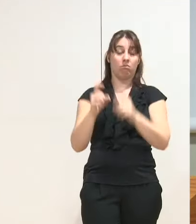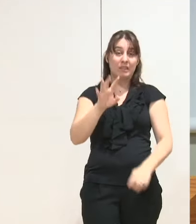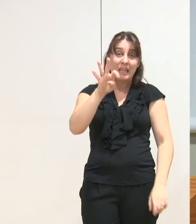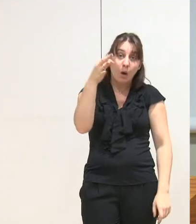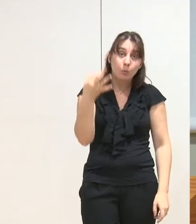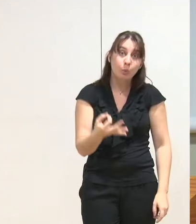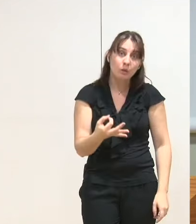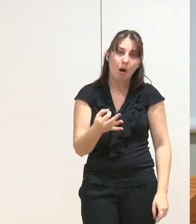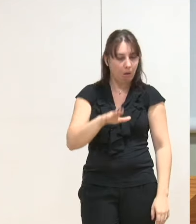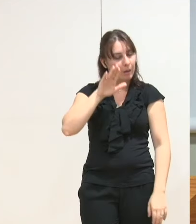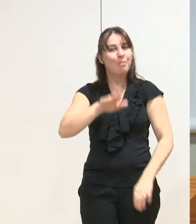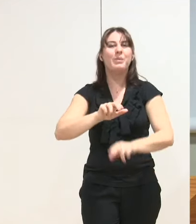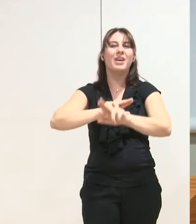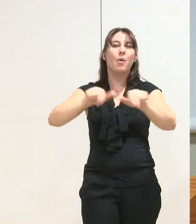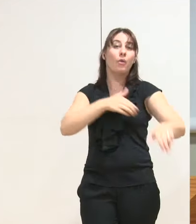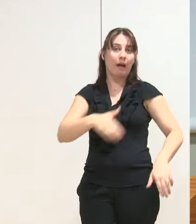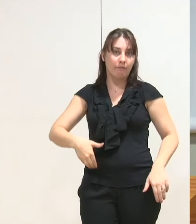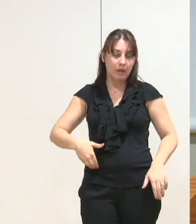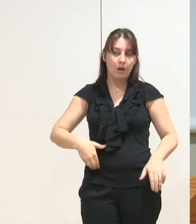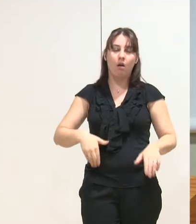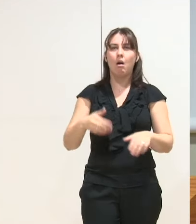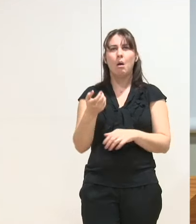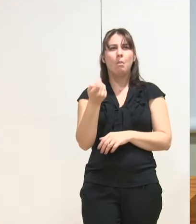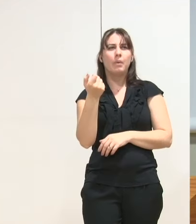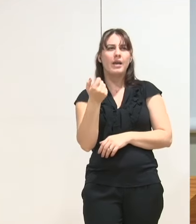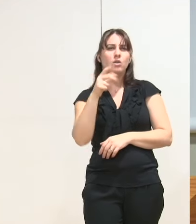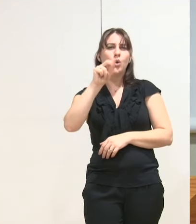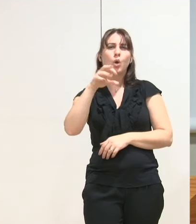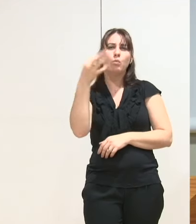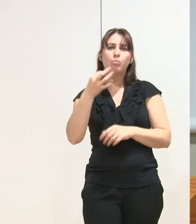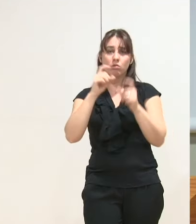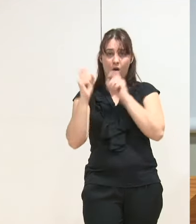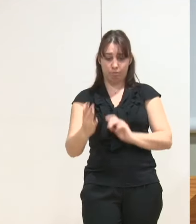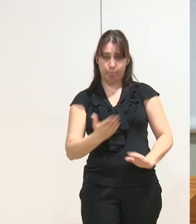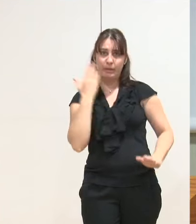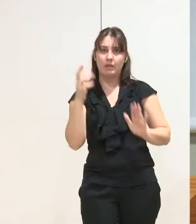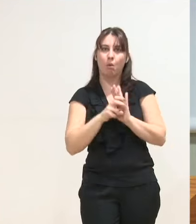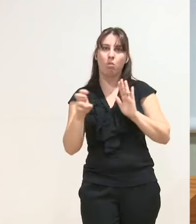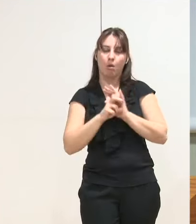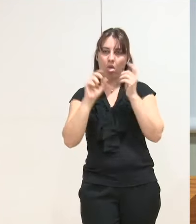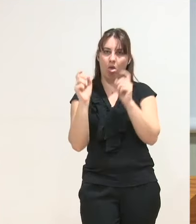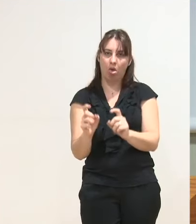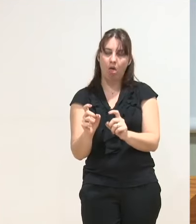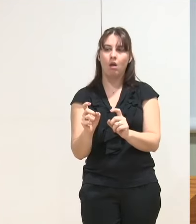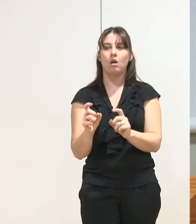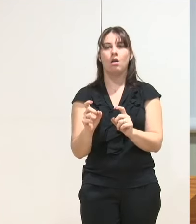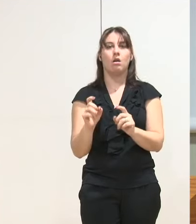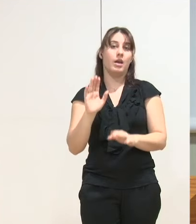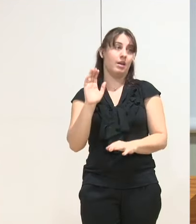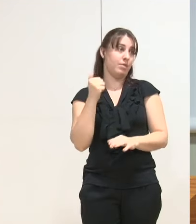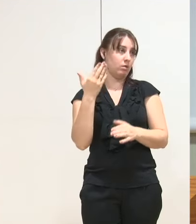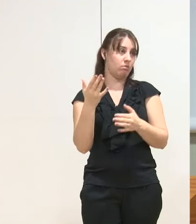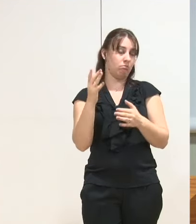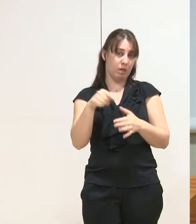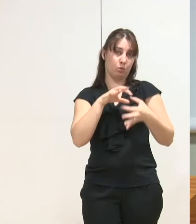% pour cette partie contrat de ville de un peu moins de 30 % pour la ville de Grenoble que et c'est lié